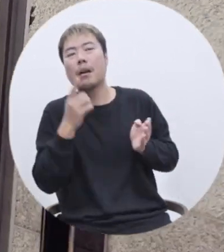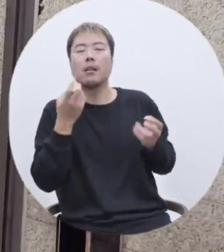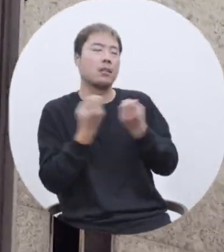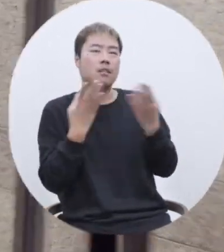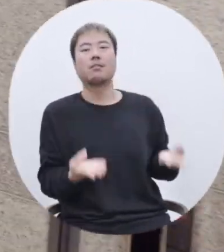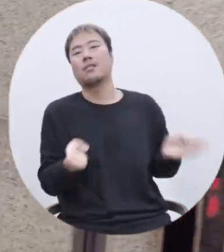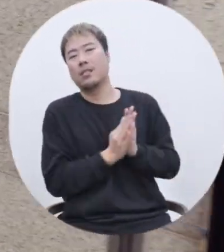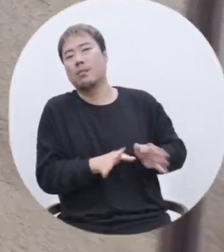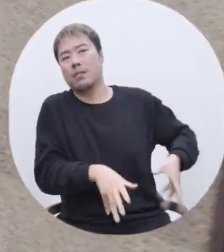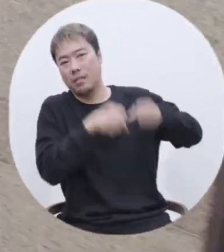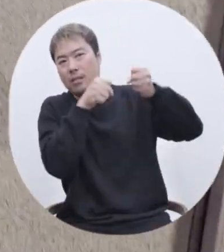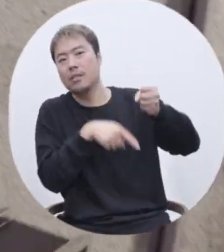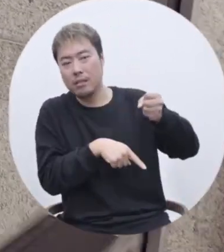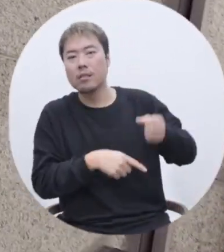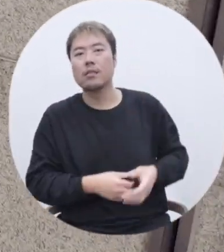접어야죠.